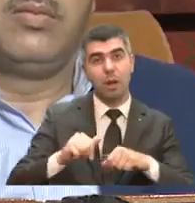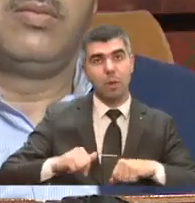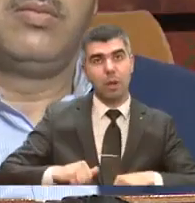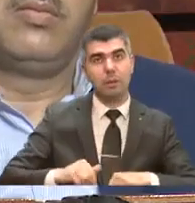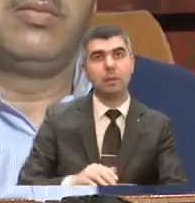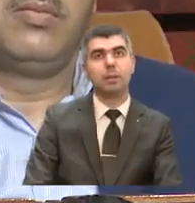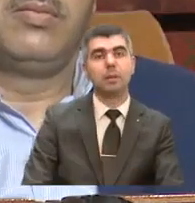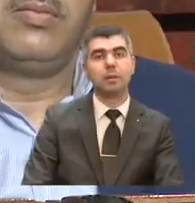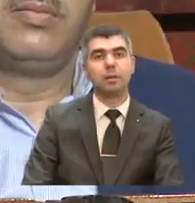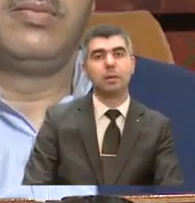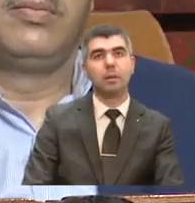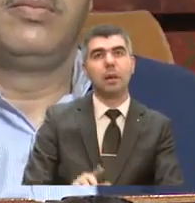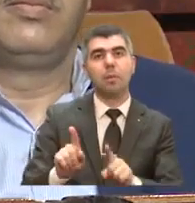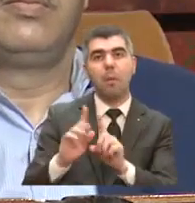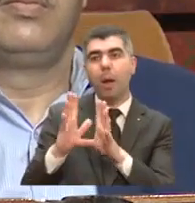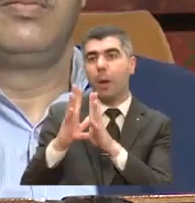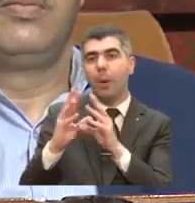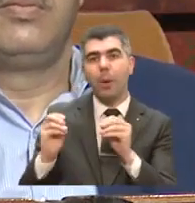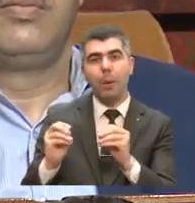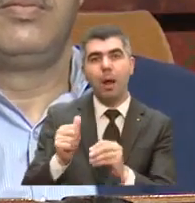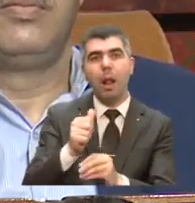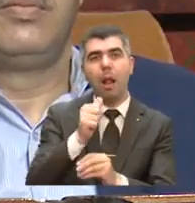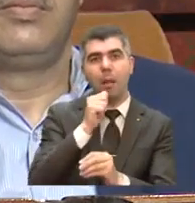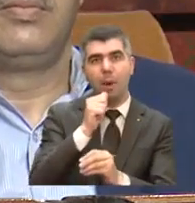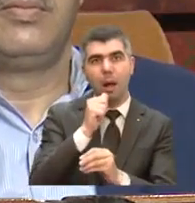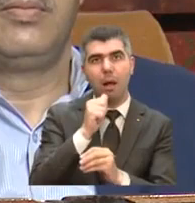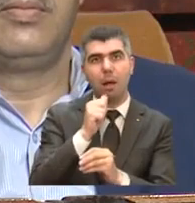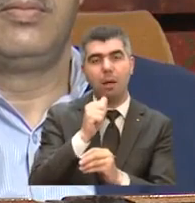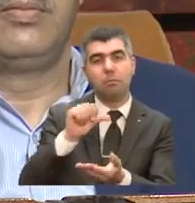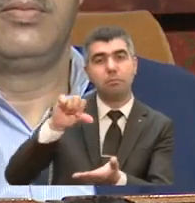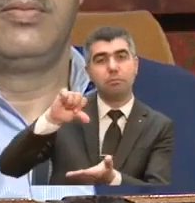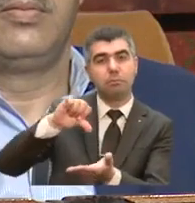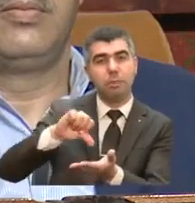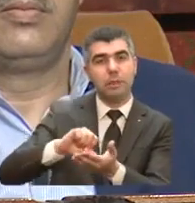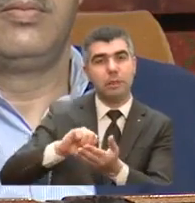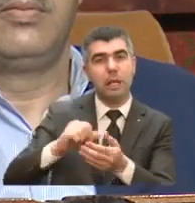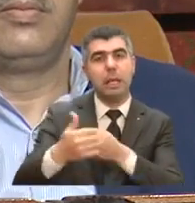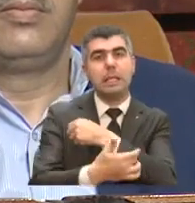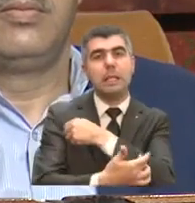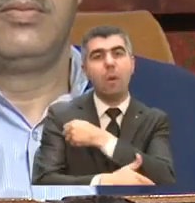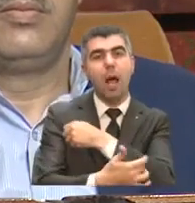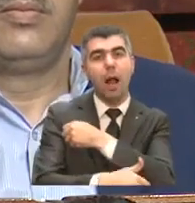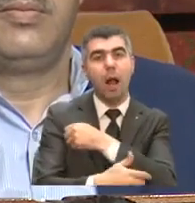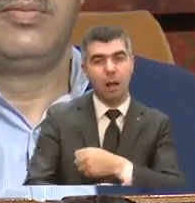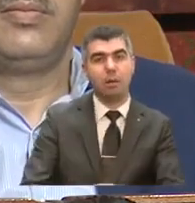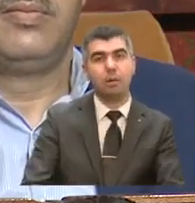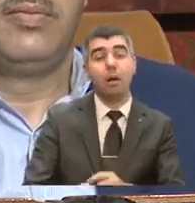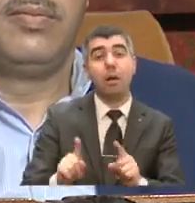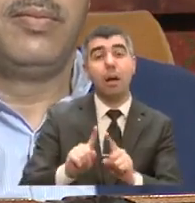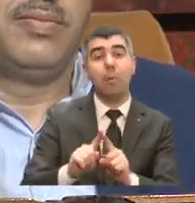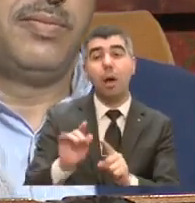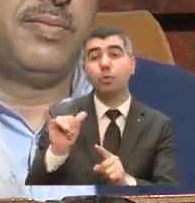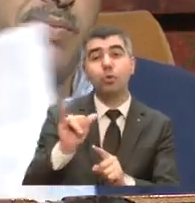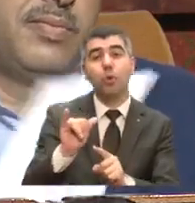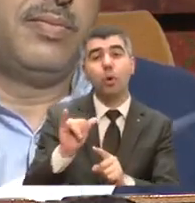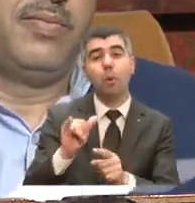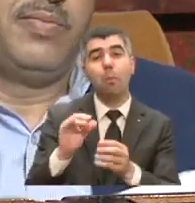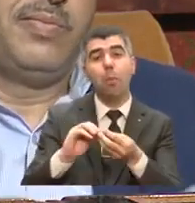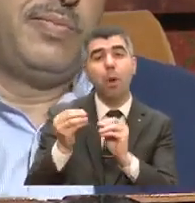المحترم يتعلق بنقص في المياه الصالحة للشرب بإقليم الصويرة وما تقومون به من أجل معالجة هذا المشكل،